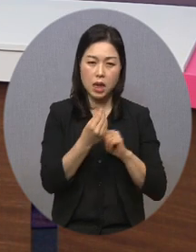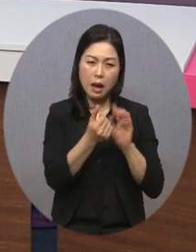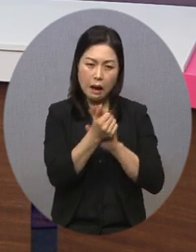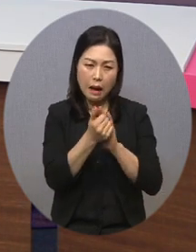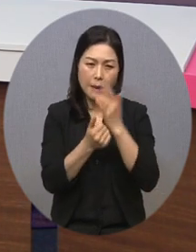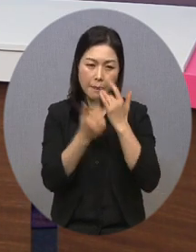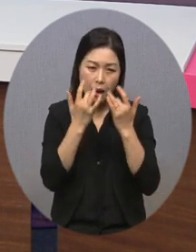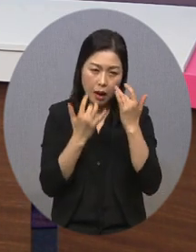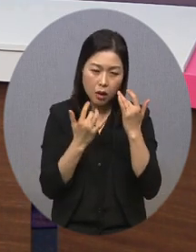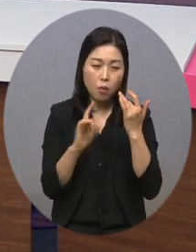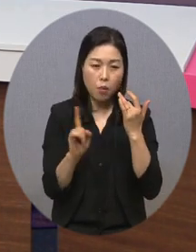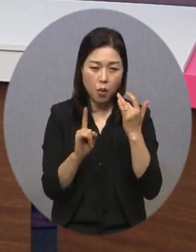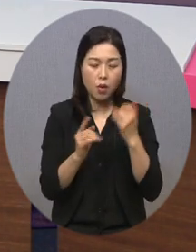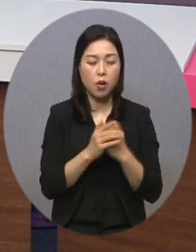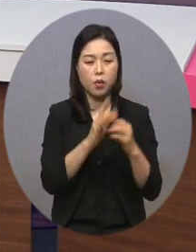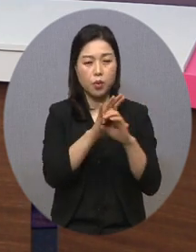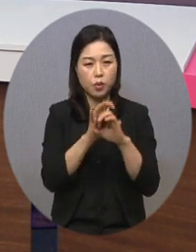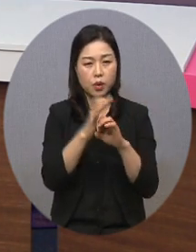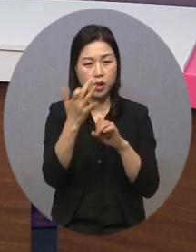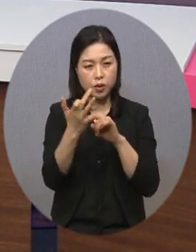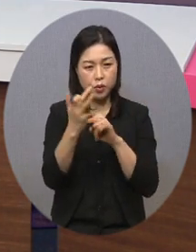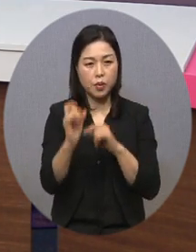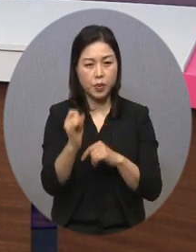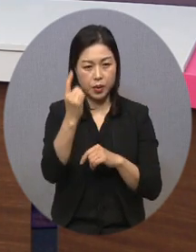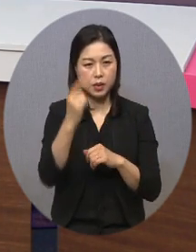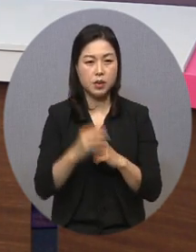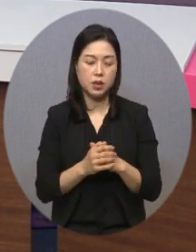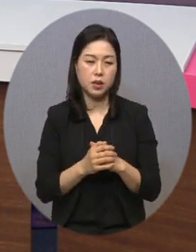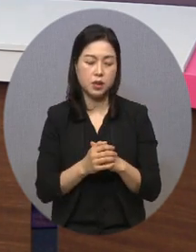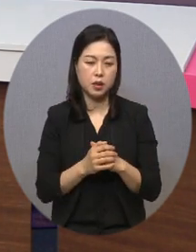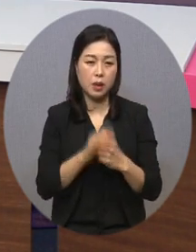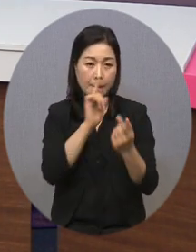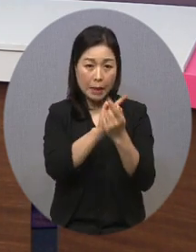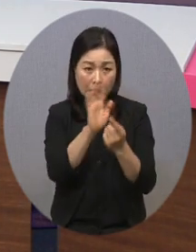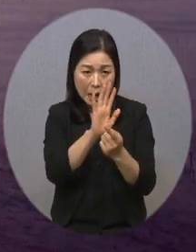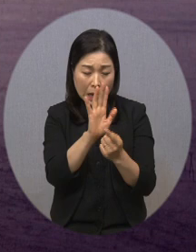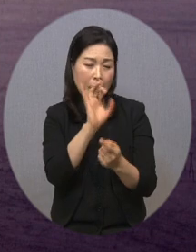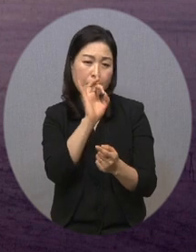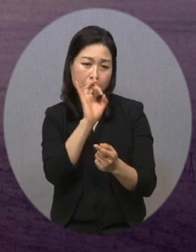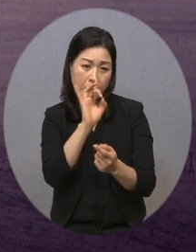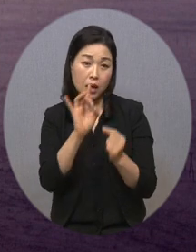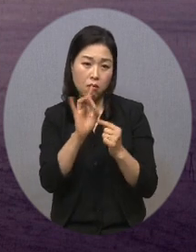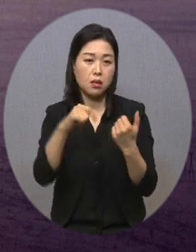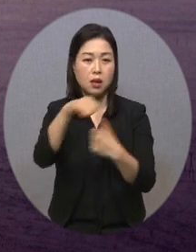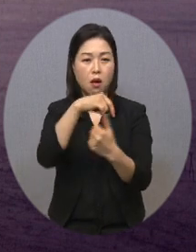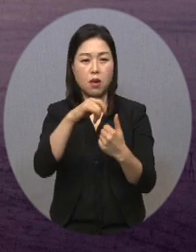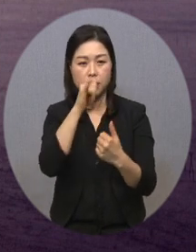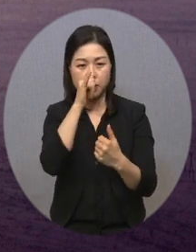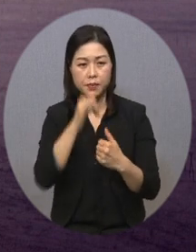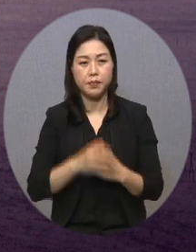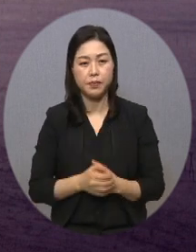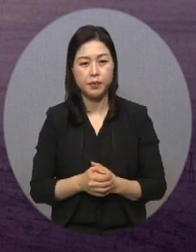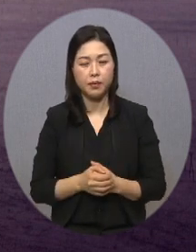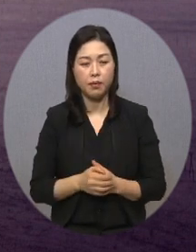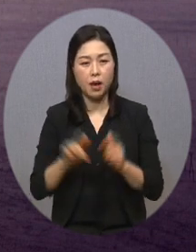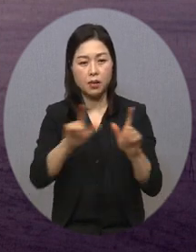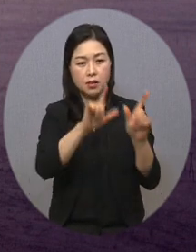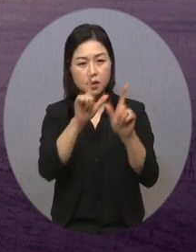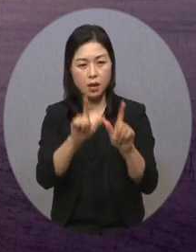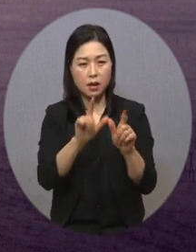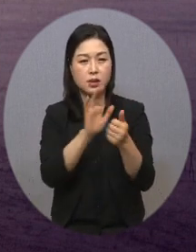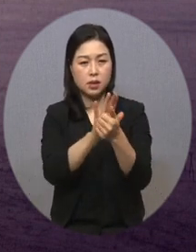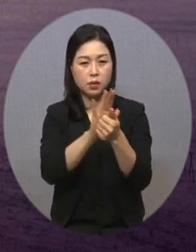하면은 코로나19로 인해서 비대면 영역이 넓어지지 않겠습니까? 예. 그러면은 우리 생활 지원